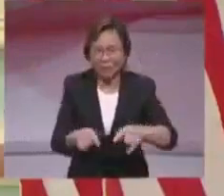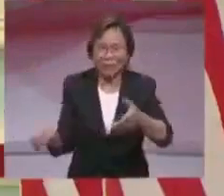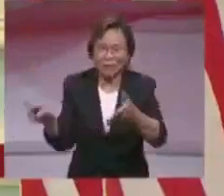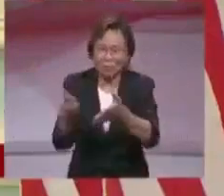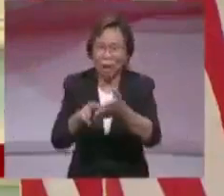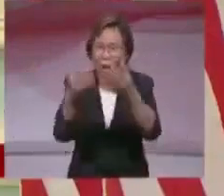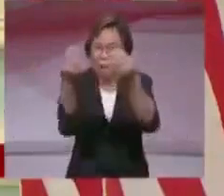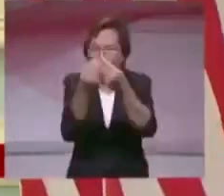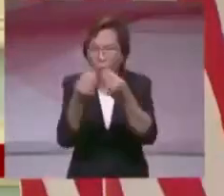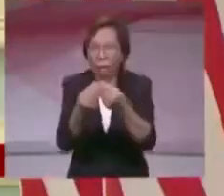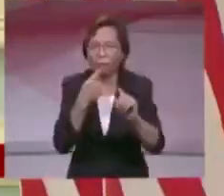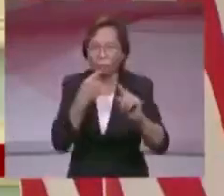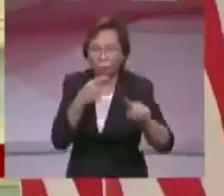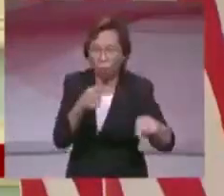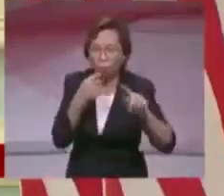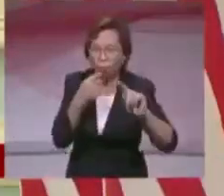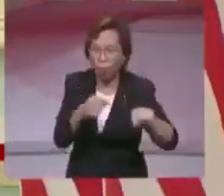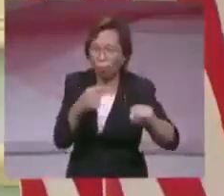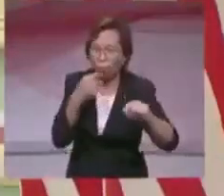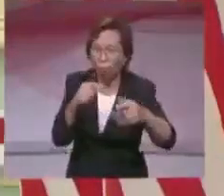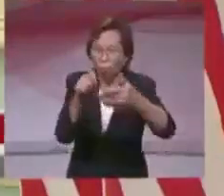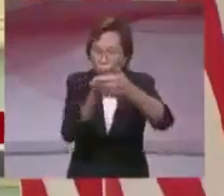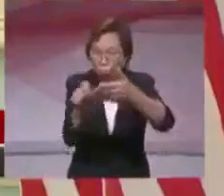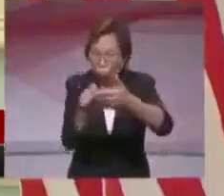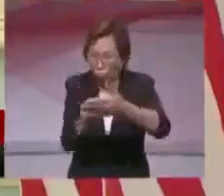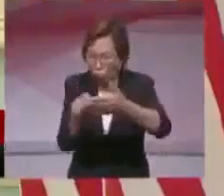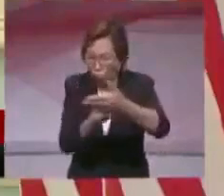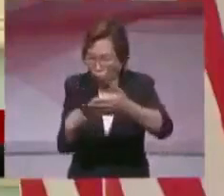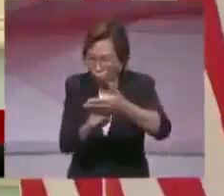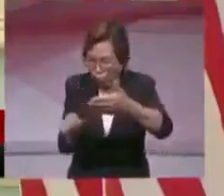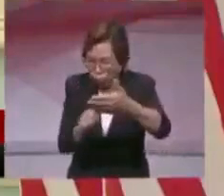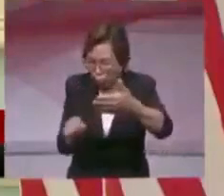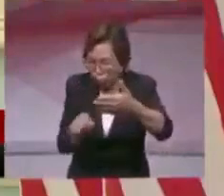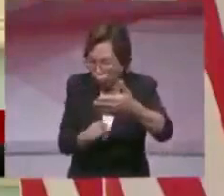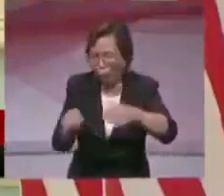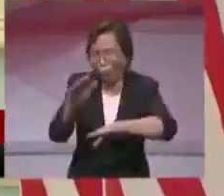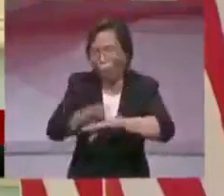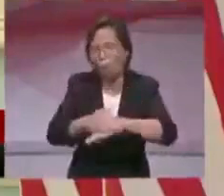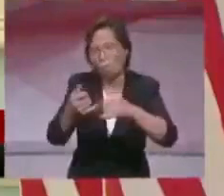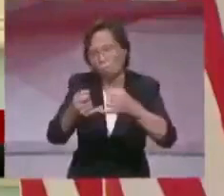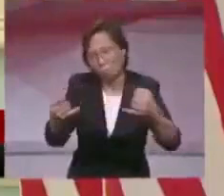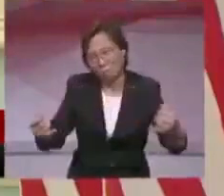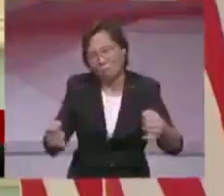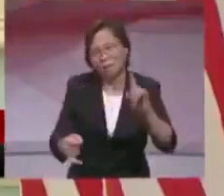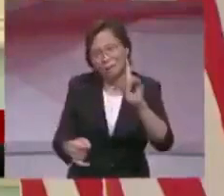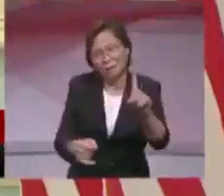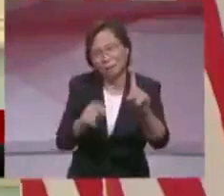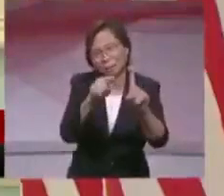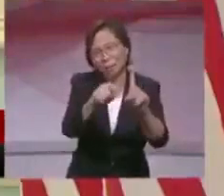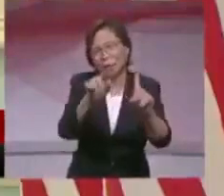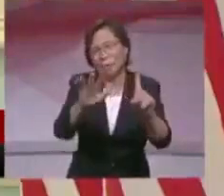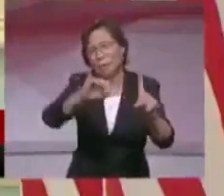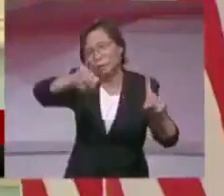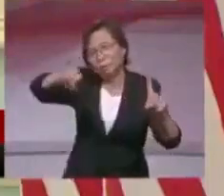Membuat bancian, memberi jawapan bancian secara online. Hanya